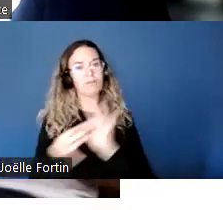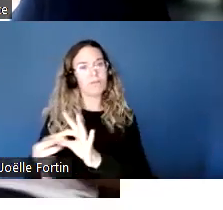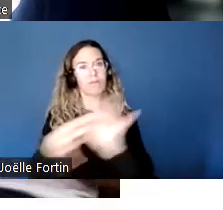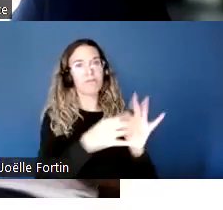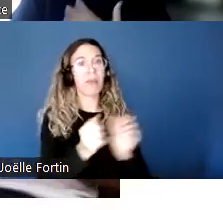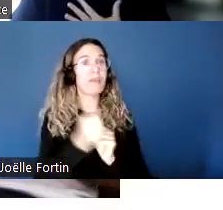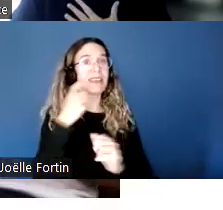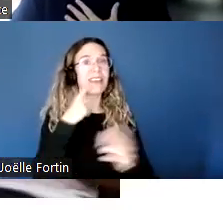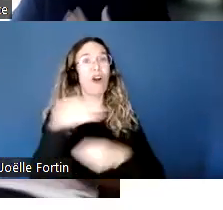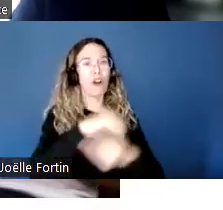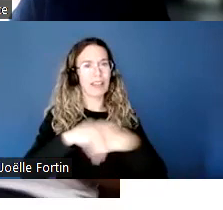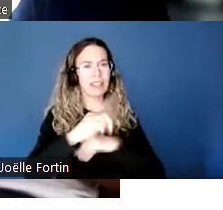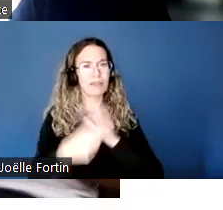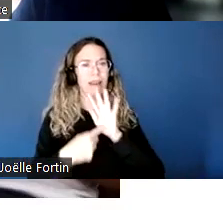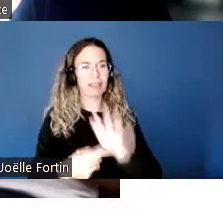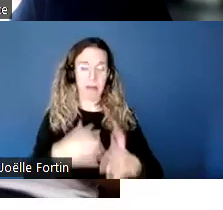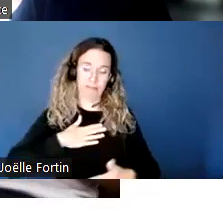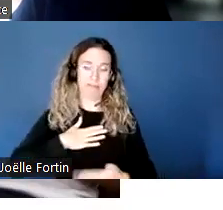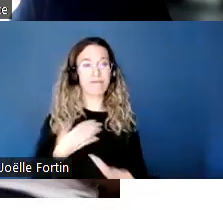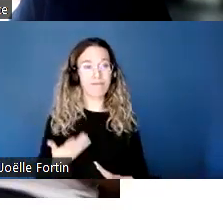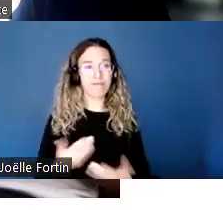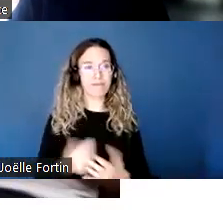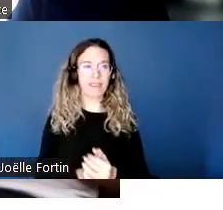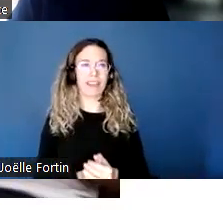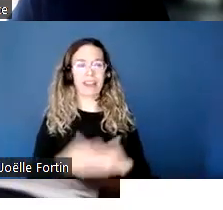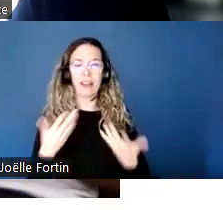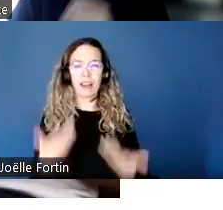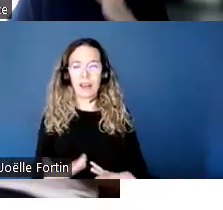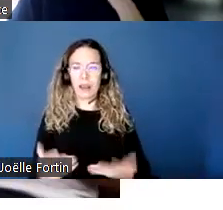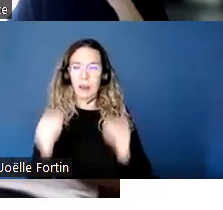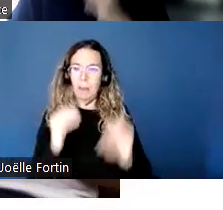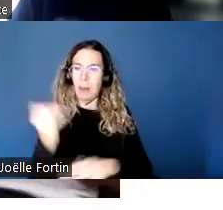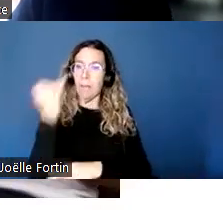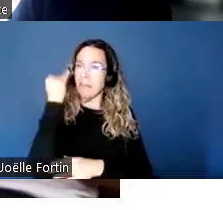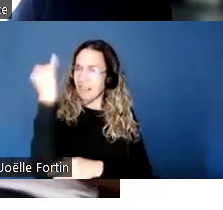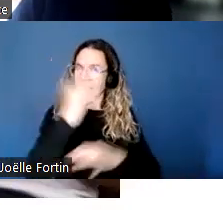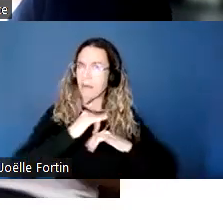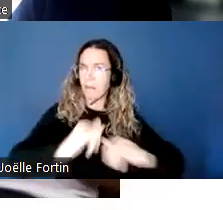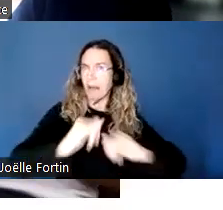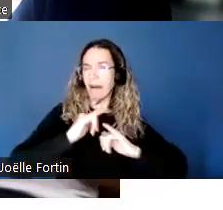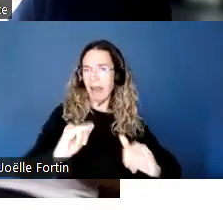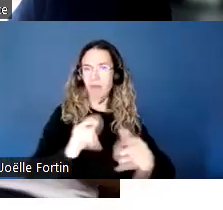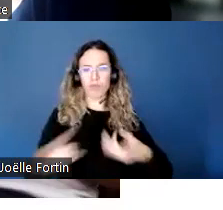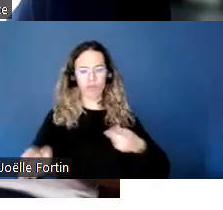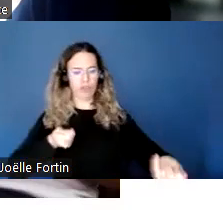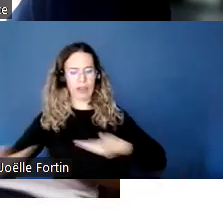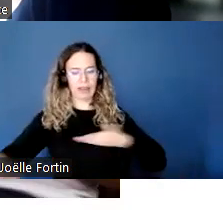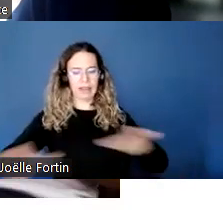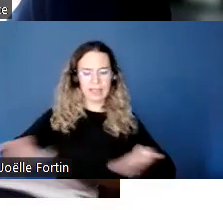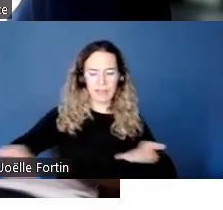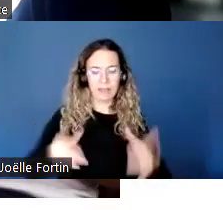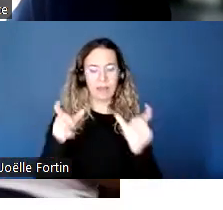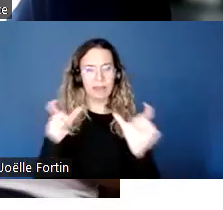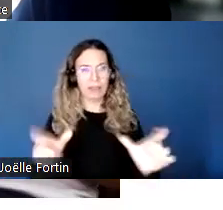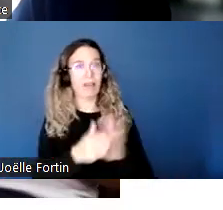des organismes comme la nôtre, CNPEA, qui partagent les mêmes idées et qui aident à la coordination des services et à la défense